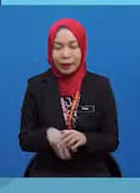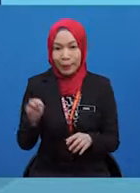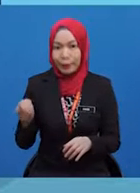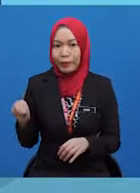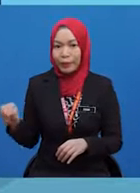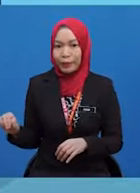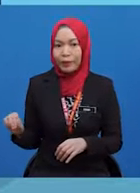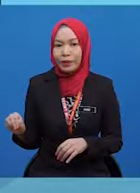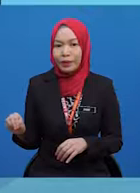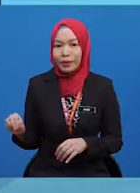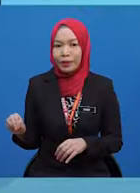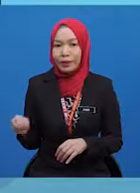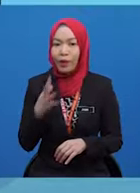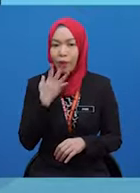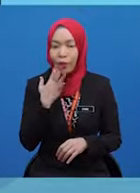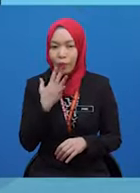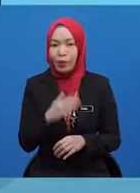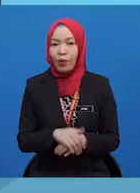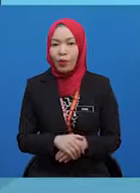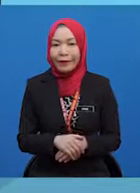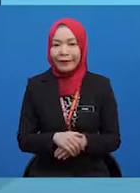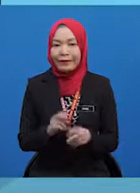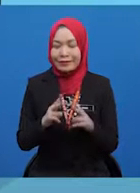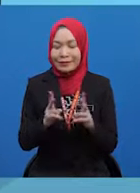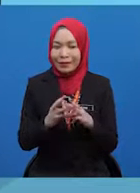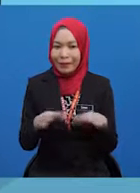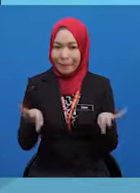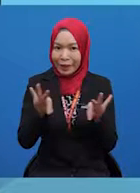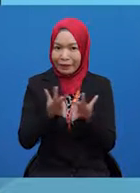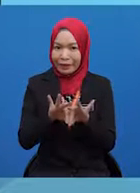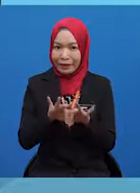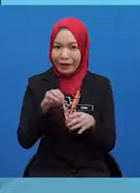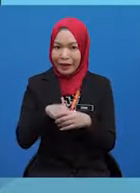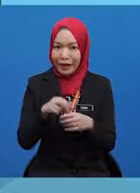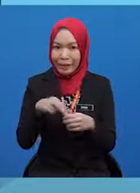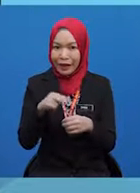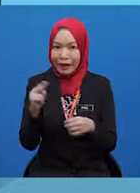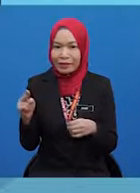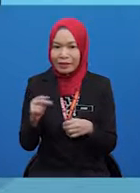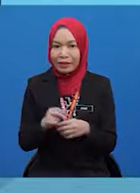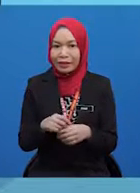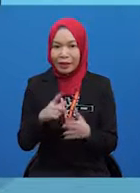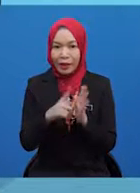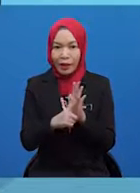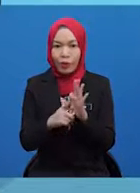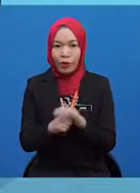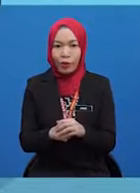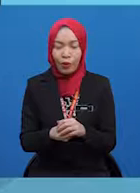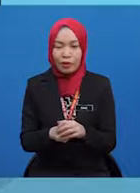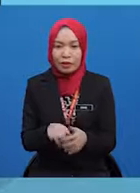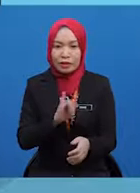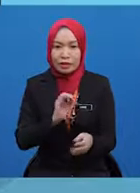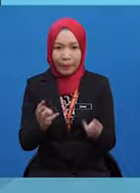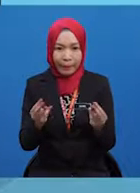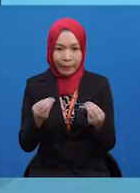Murid-murid, warna memainkan peranan yang penting dalam penghasilan logo. Ingin cikgu kongsikan sedikit tips